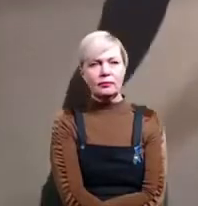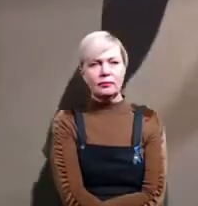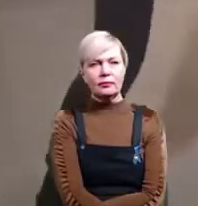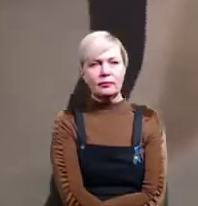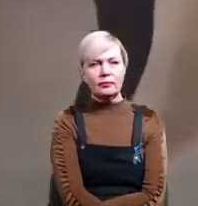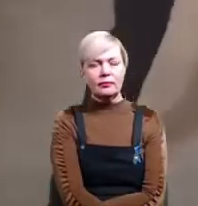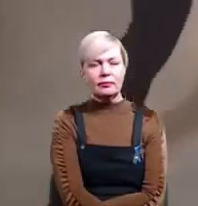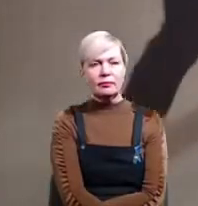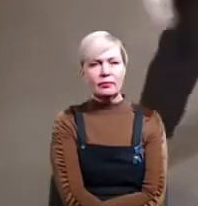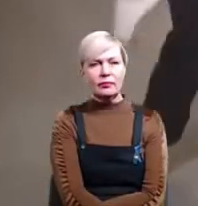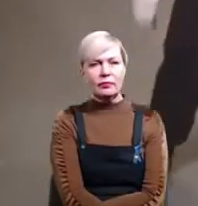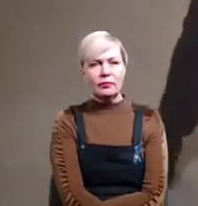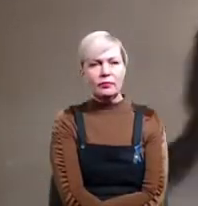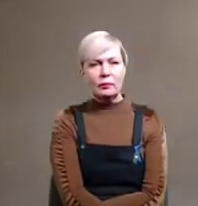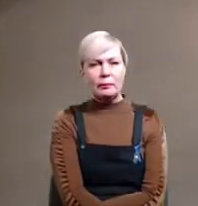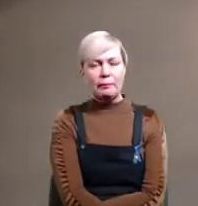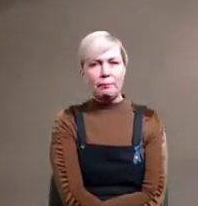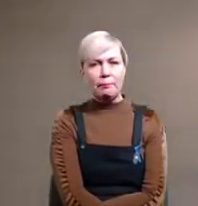1, 2, 3, 4, 5, 6, 7, 8. Нет.